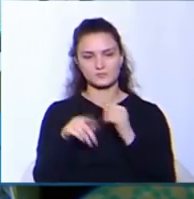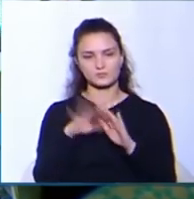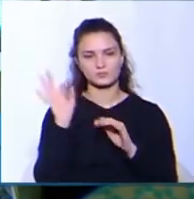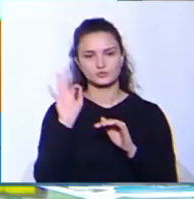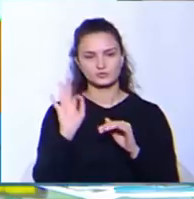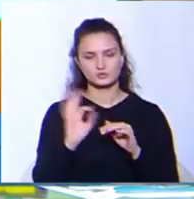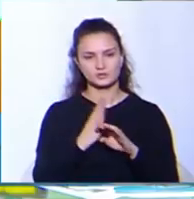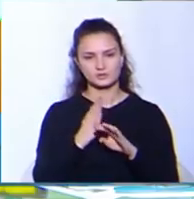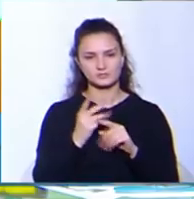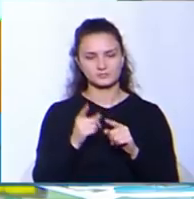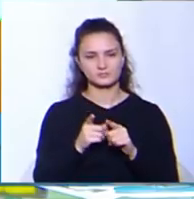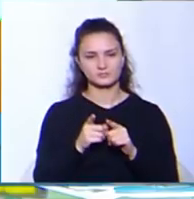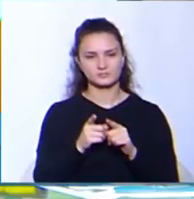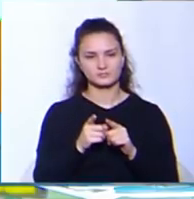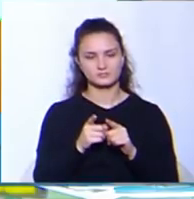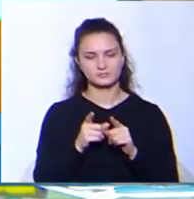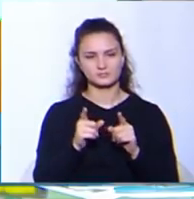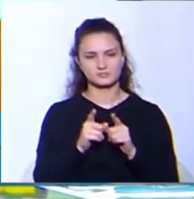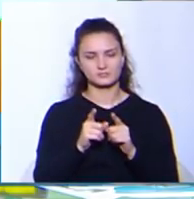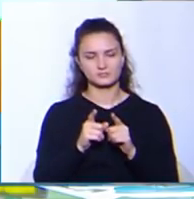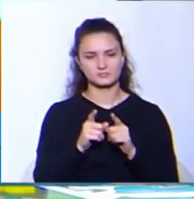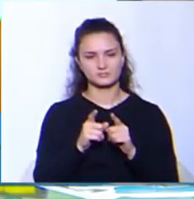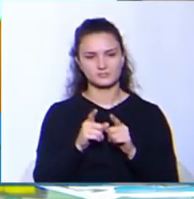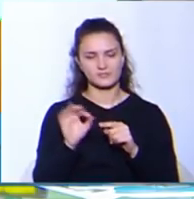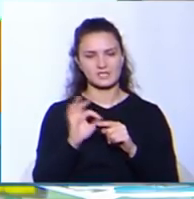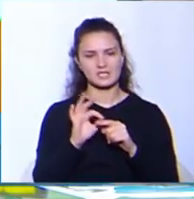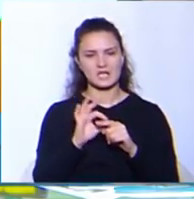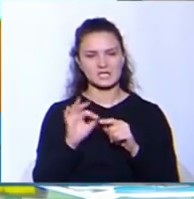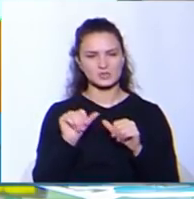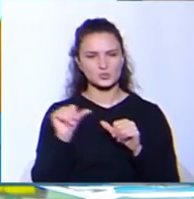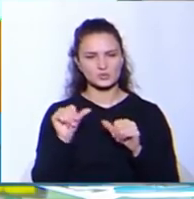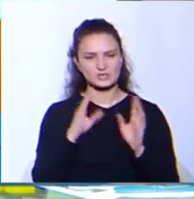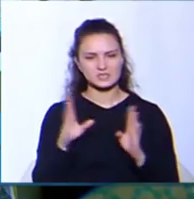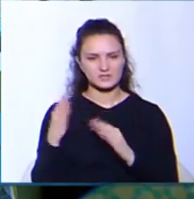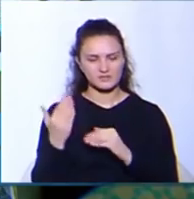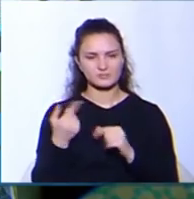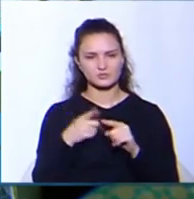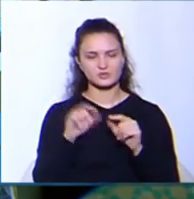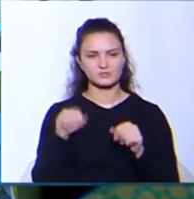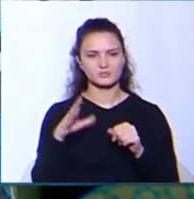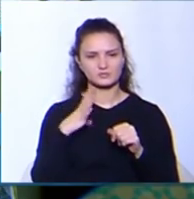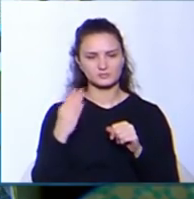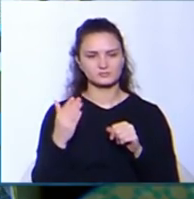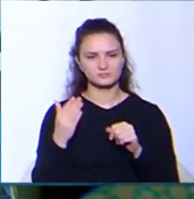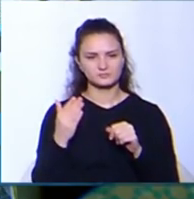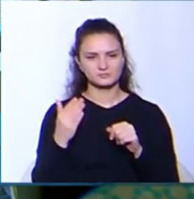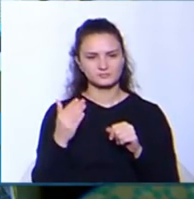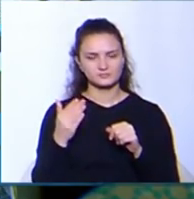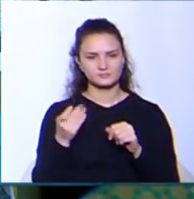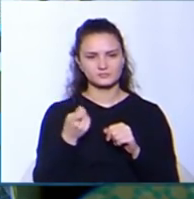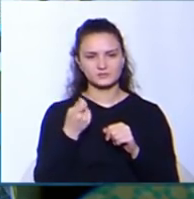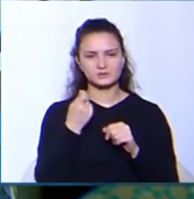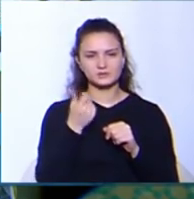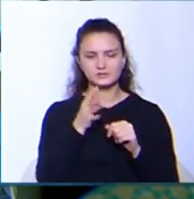ხშირად იწვევენ აი გულყრებს, იწვევენ აგრესიულ ქცევებს, შესაძლებელია გამოიწვიონ